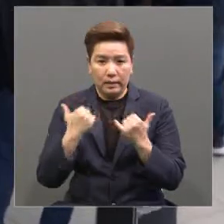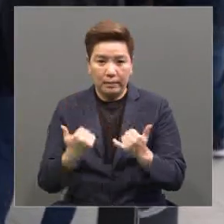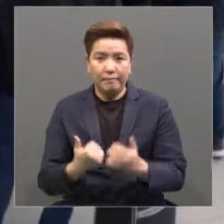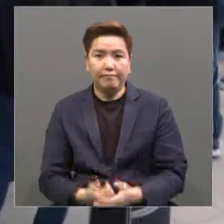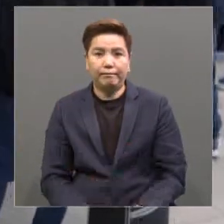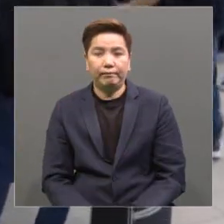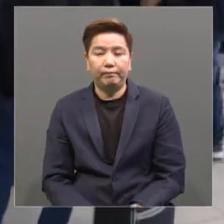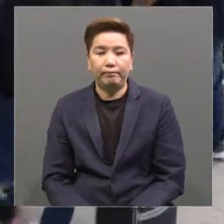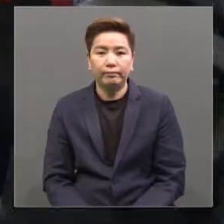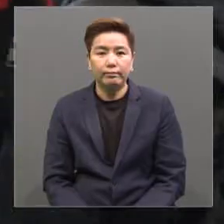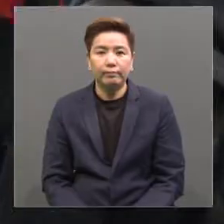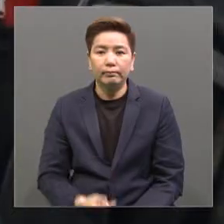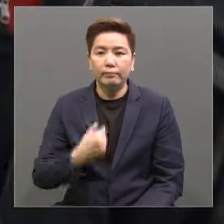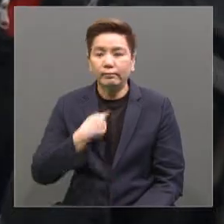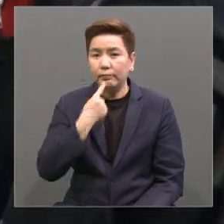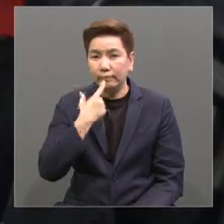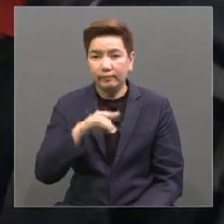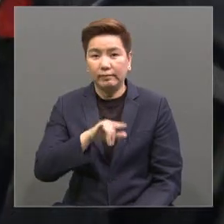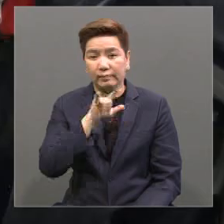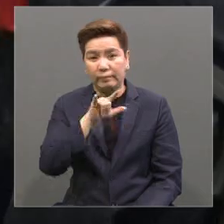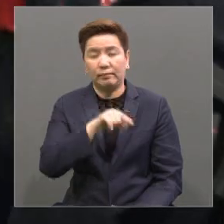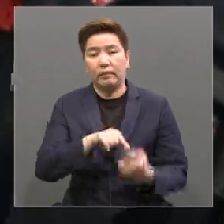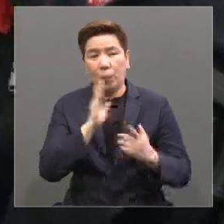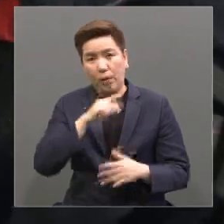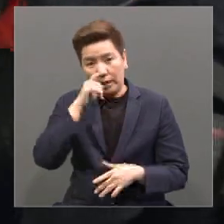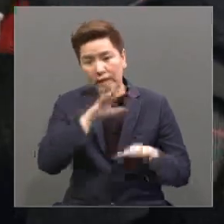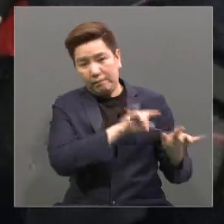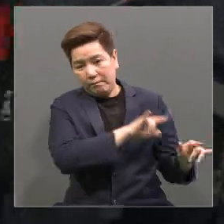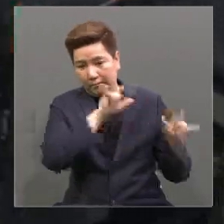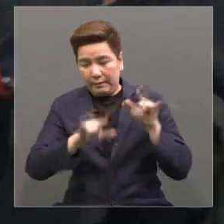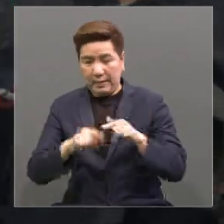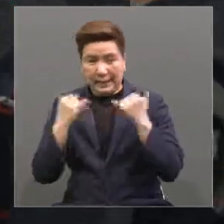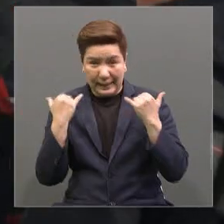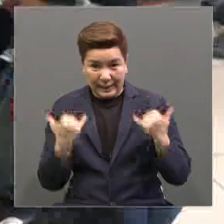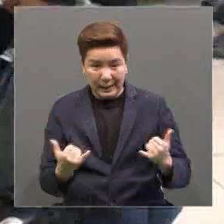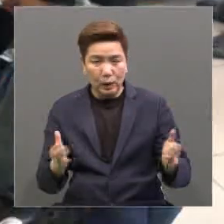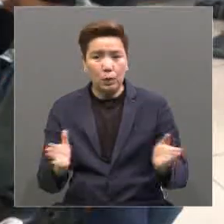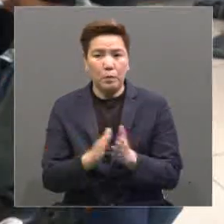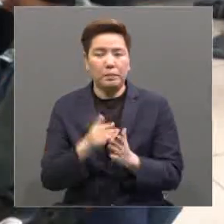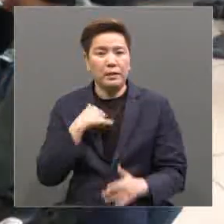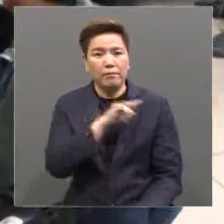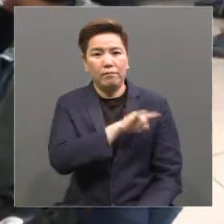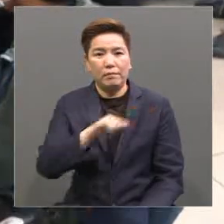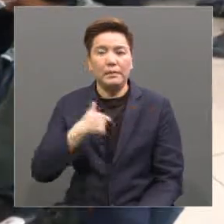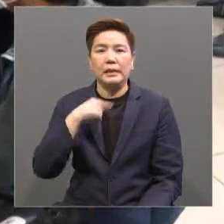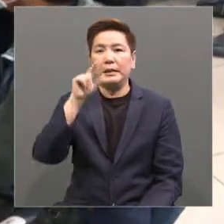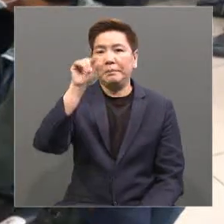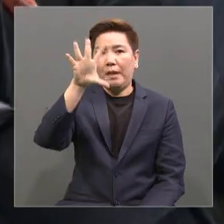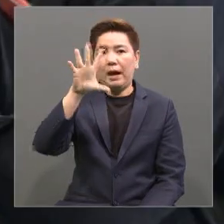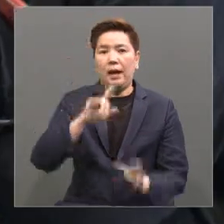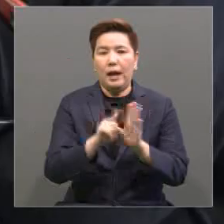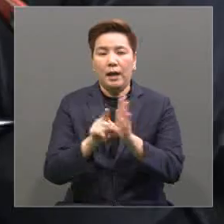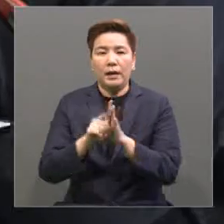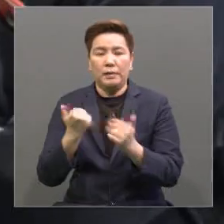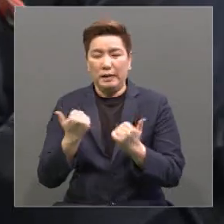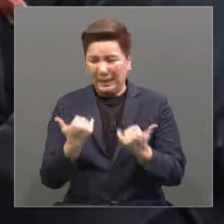อืนะฮะก็เรียกว่าตอนนี้ในส่วนของเที่ยวบินที่อพยพคนไทยนับจนถึงวันนี้เนี่ยนะฮะมีเที่ยวบินมาแล้ว 25เที่ยวบิน